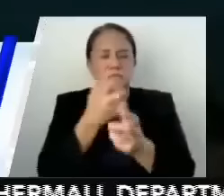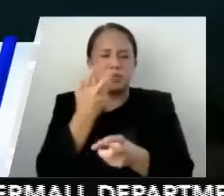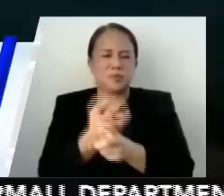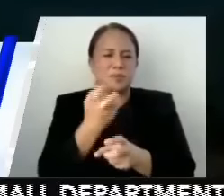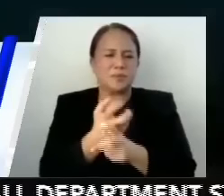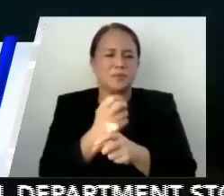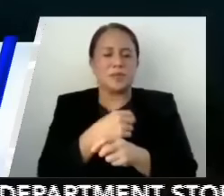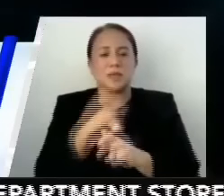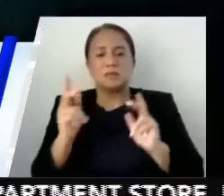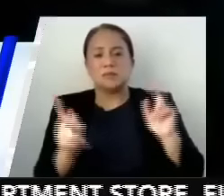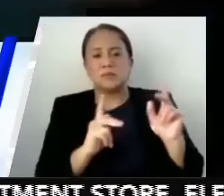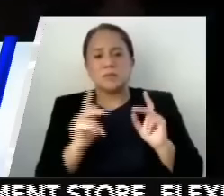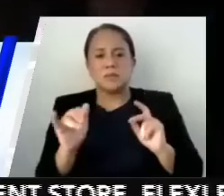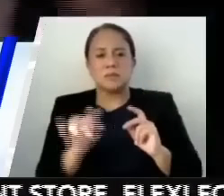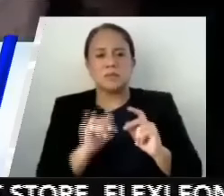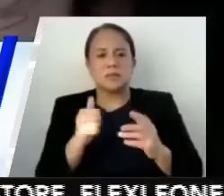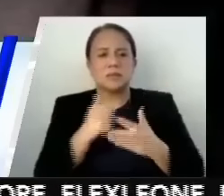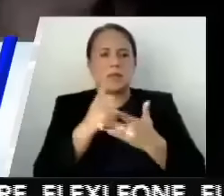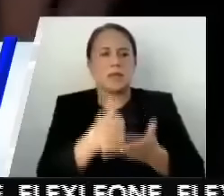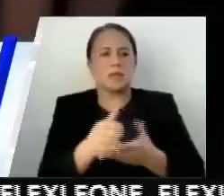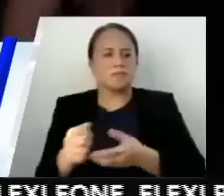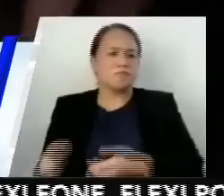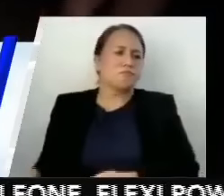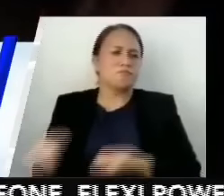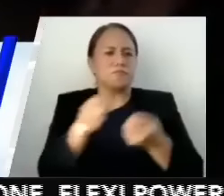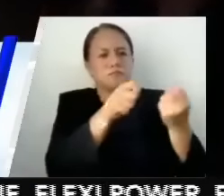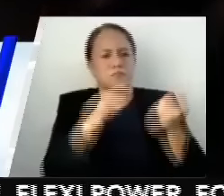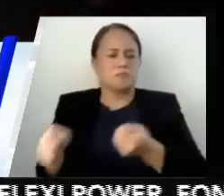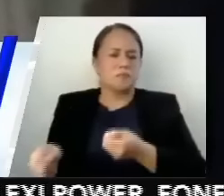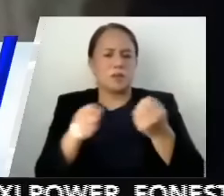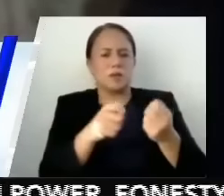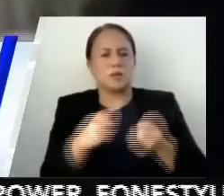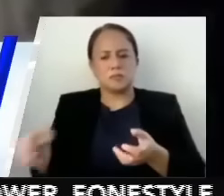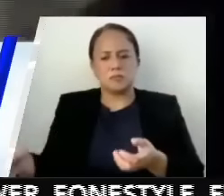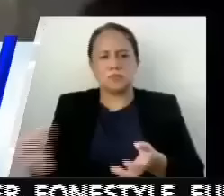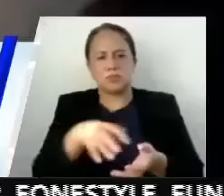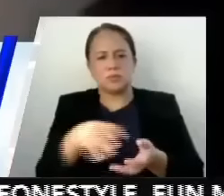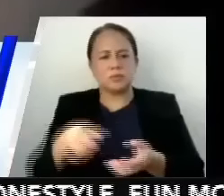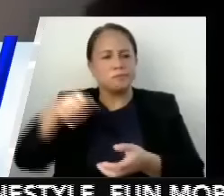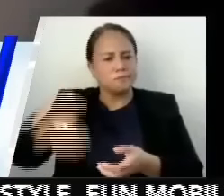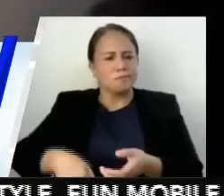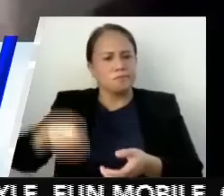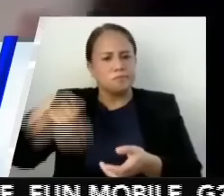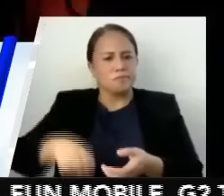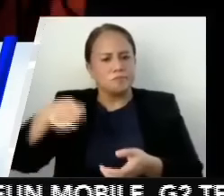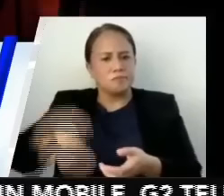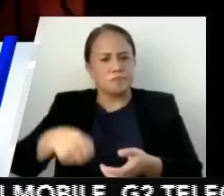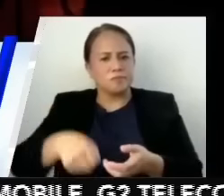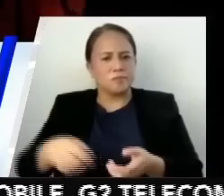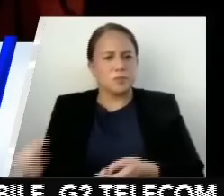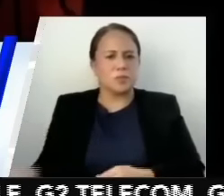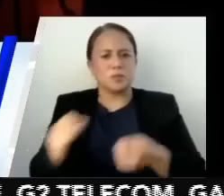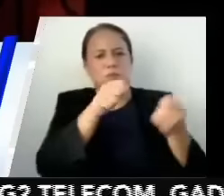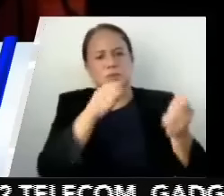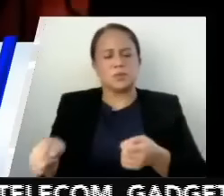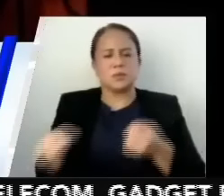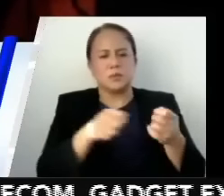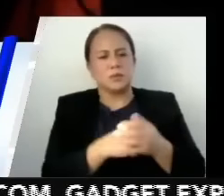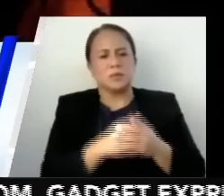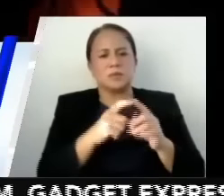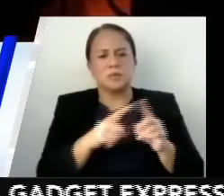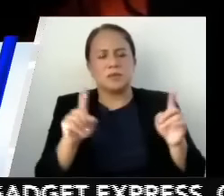residente tumulong na sa pag-apula. Nag-igib sila mula sa poso at nagbuhos na ng timbang-timbang tubig. Bagamat first alarm